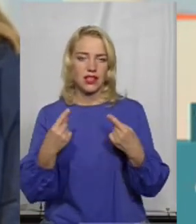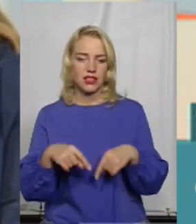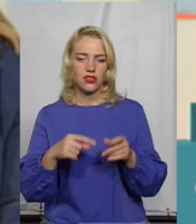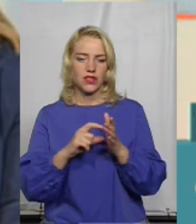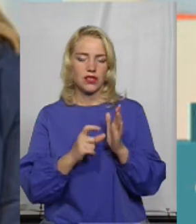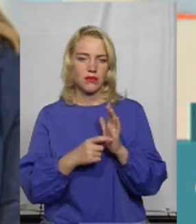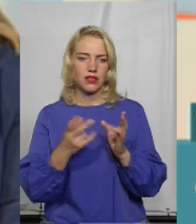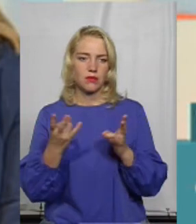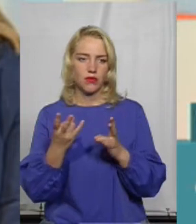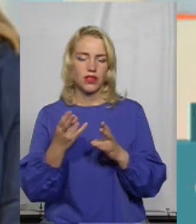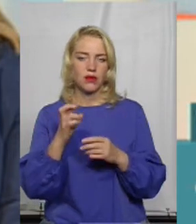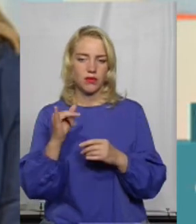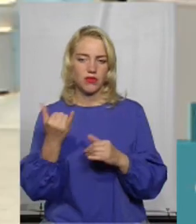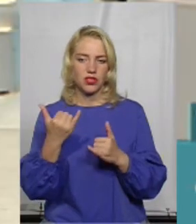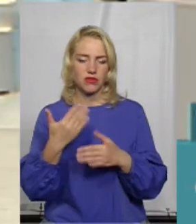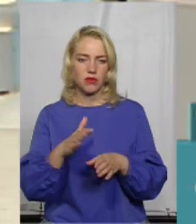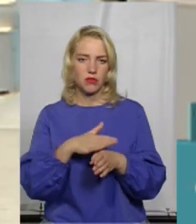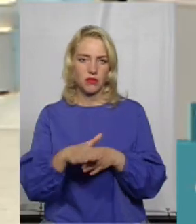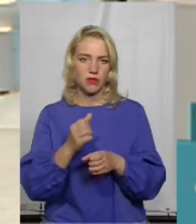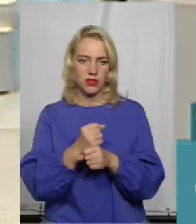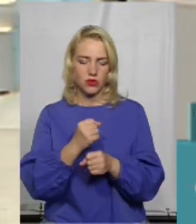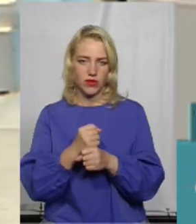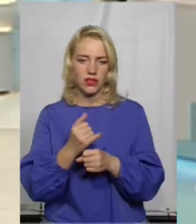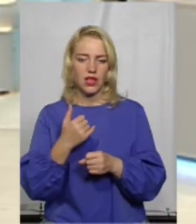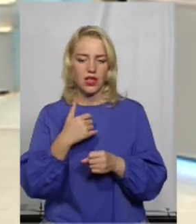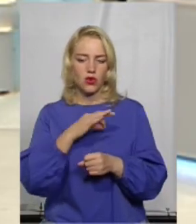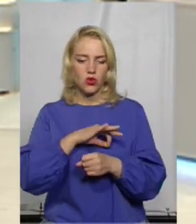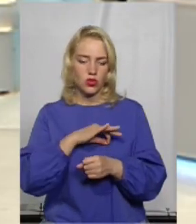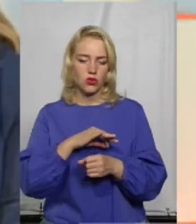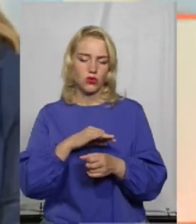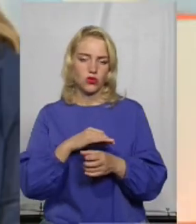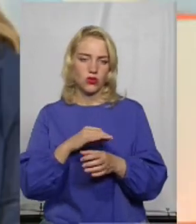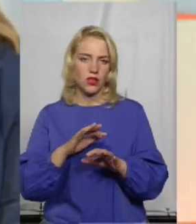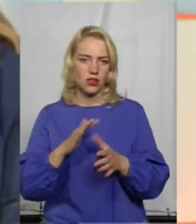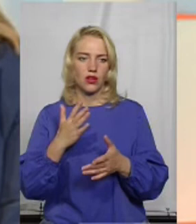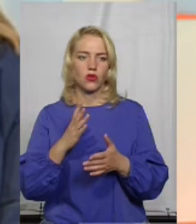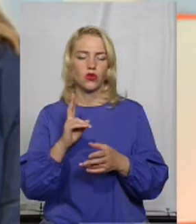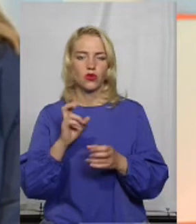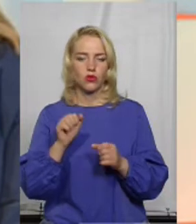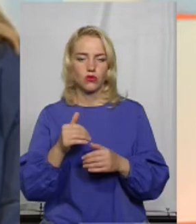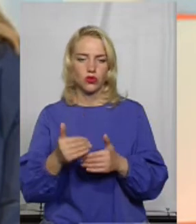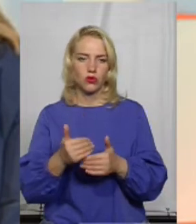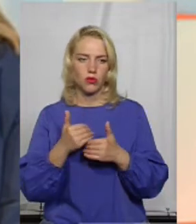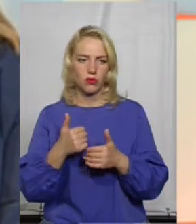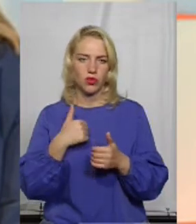кімната має запрацювати. І користуючись нагодою, якщо може хтось допомогти нас з пральною машиною, будемо дуже